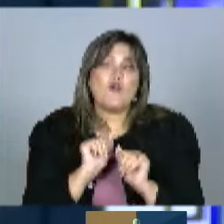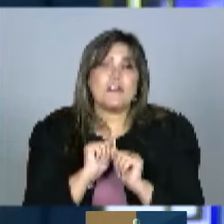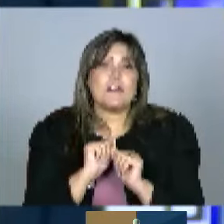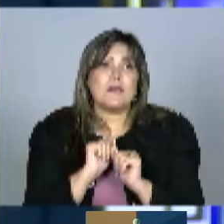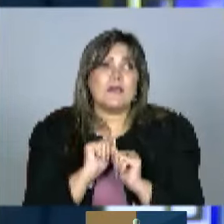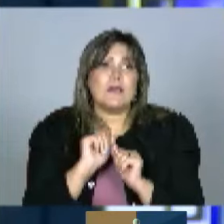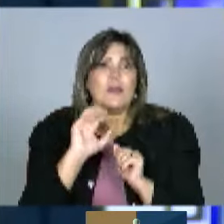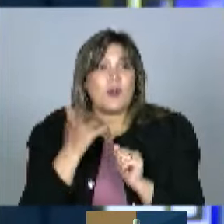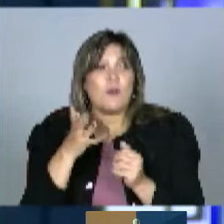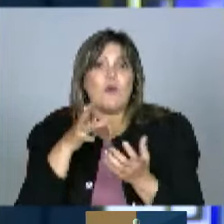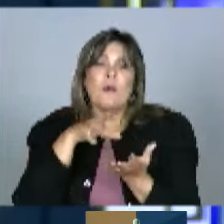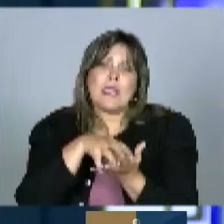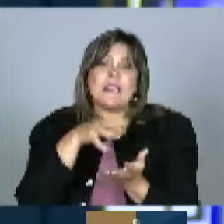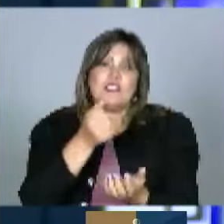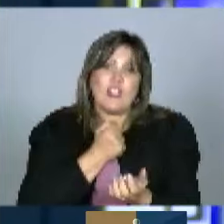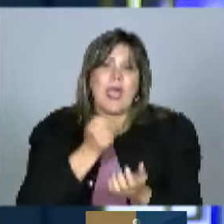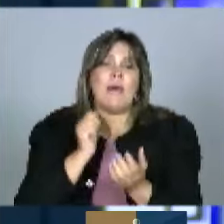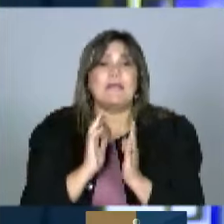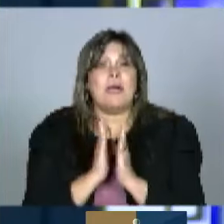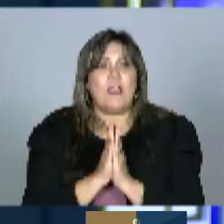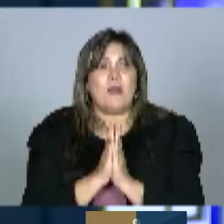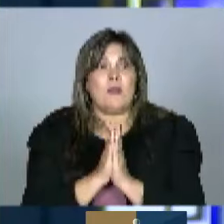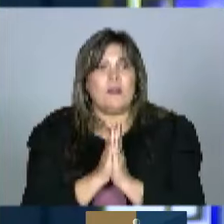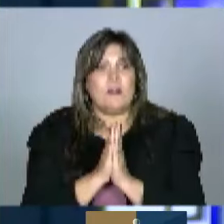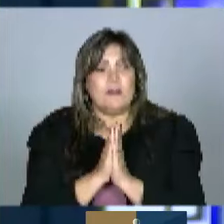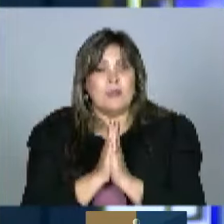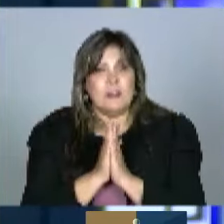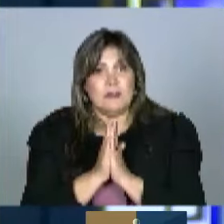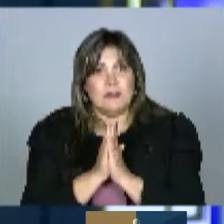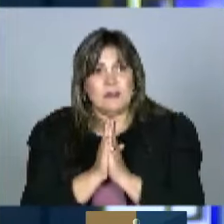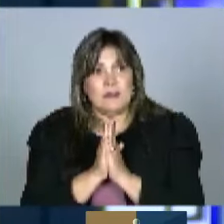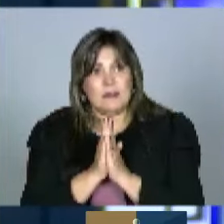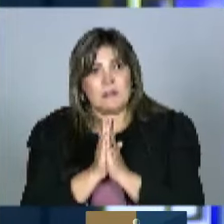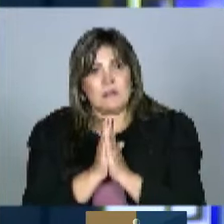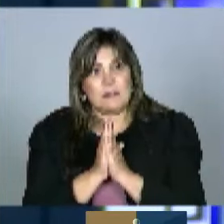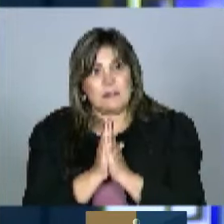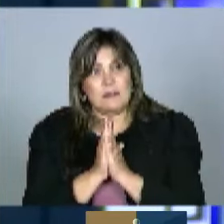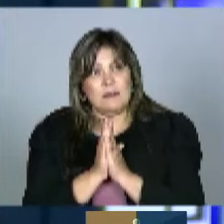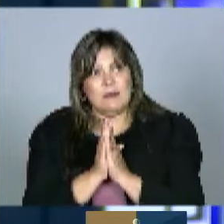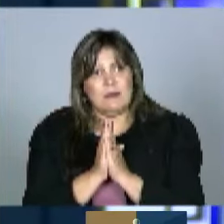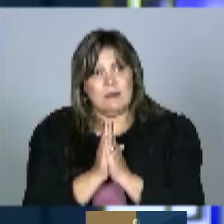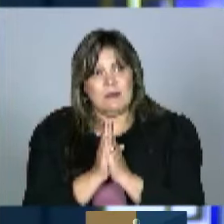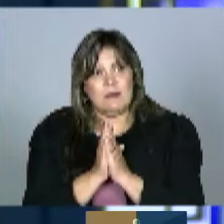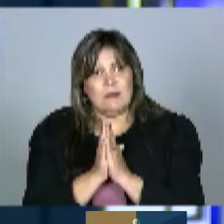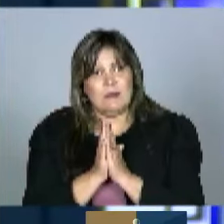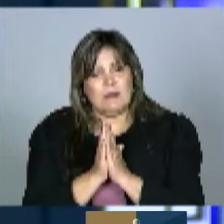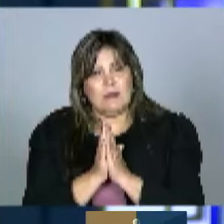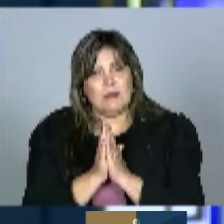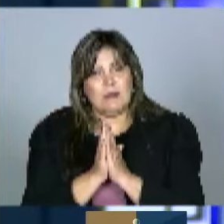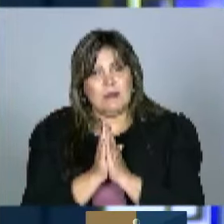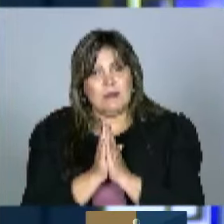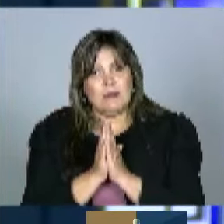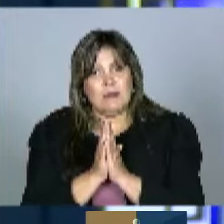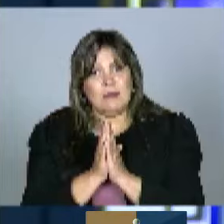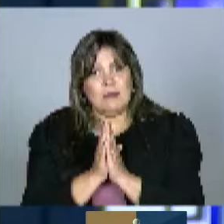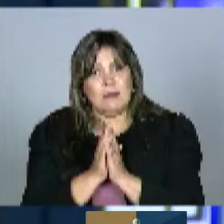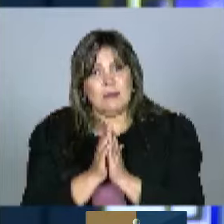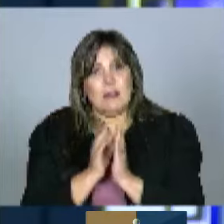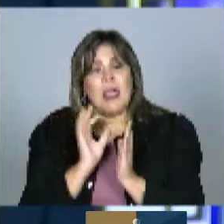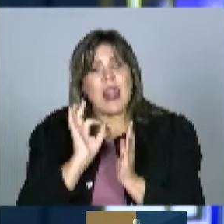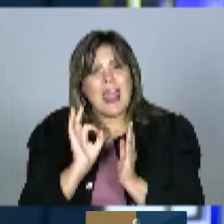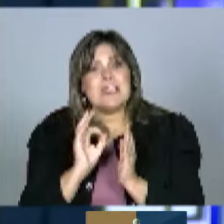مقيم على سبيل الاستضافه في هذه الحاله لا يبتديها عقد الاجاب يعني لازم ان تكون اقامه